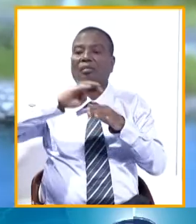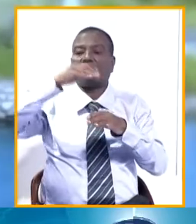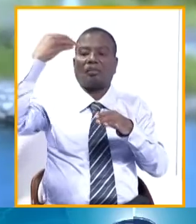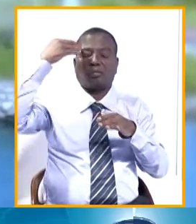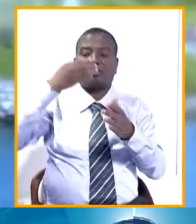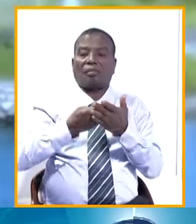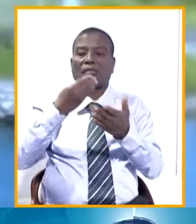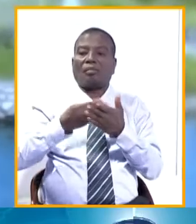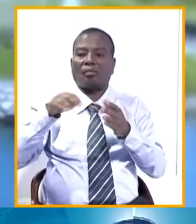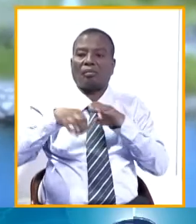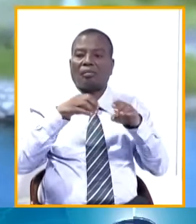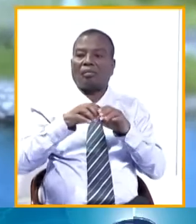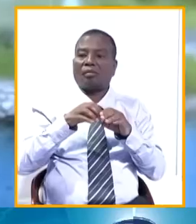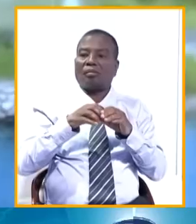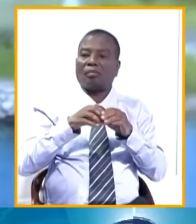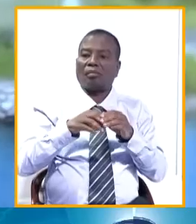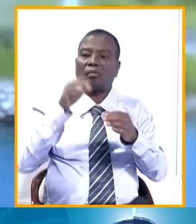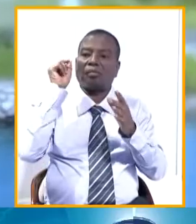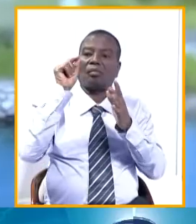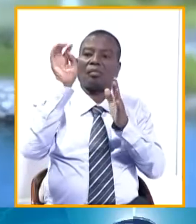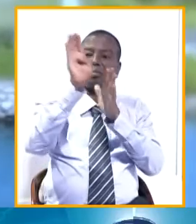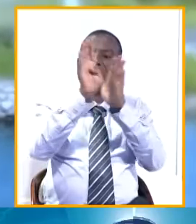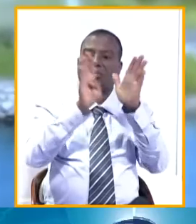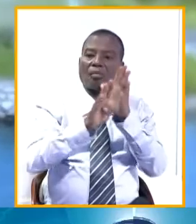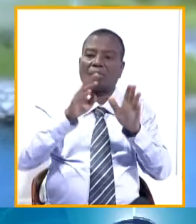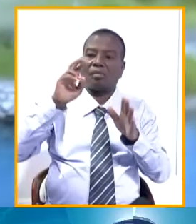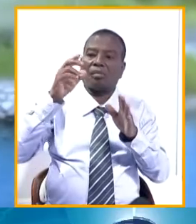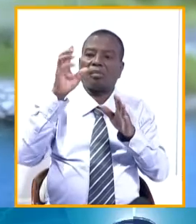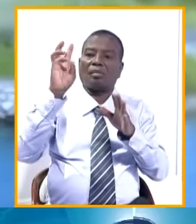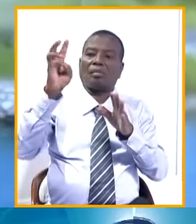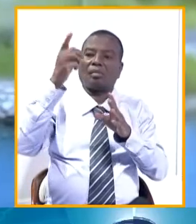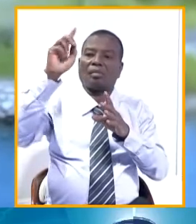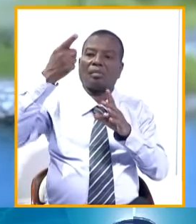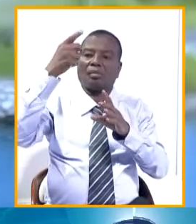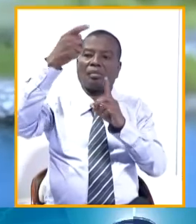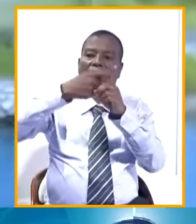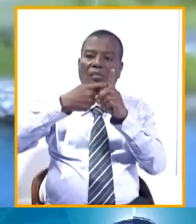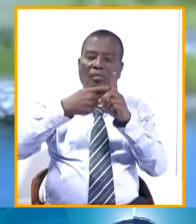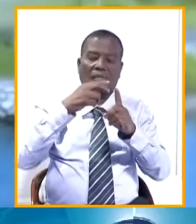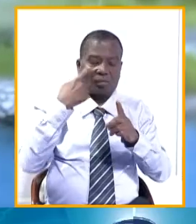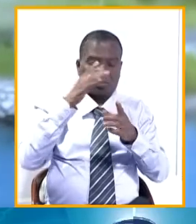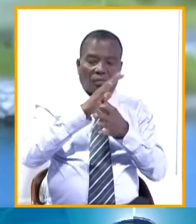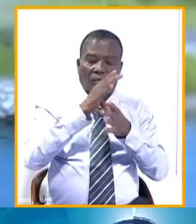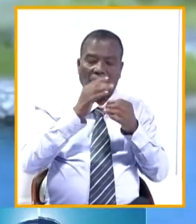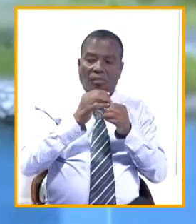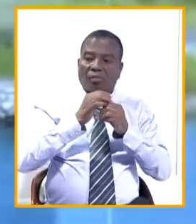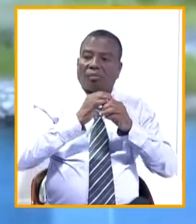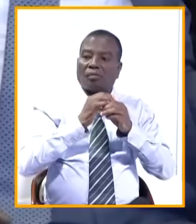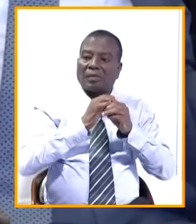du Budget a donc fait récemment le point des 6 premiers mois. Pour en parler, Lansiné